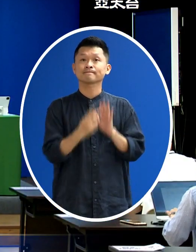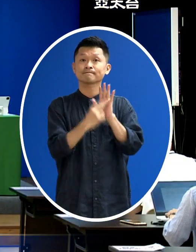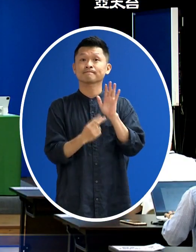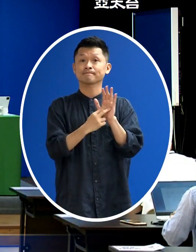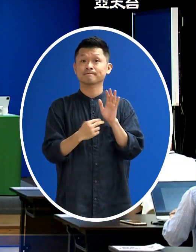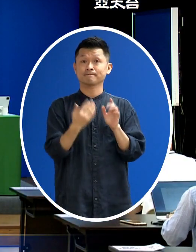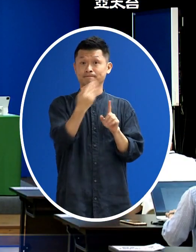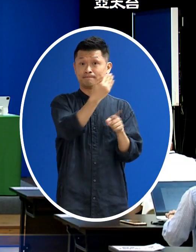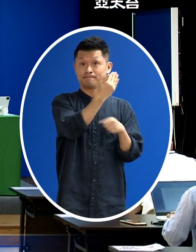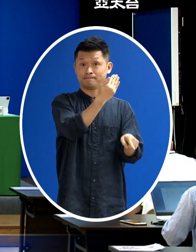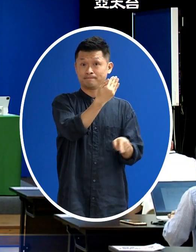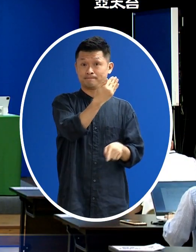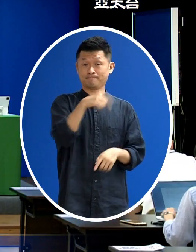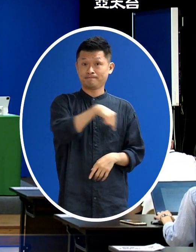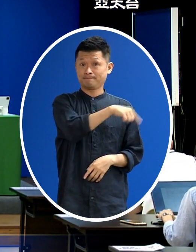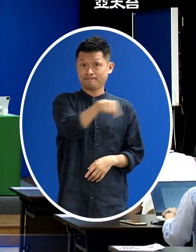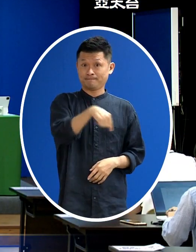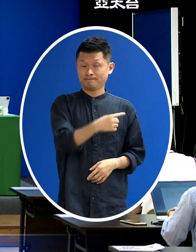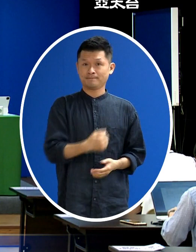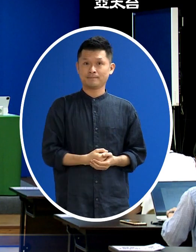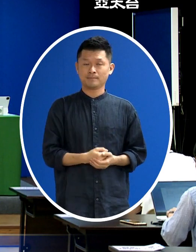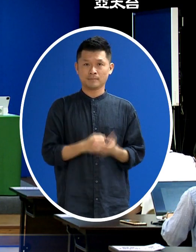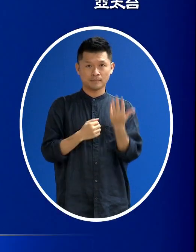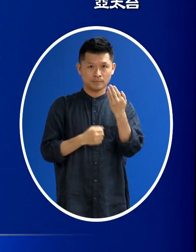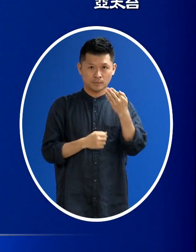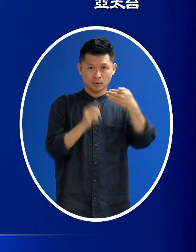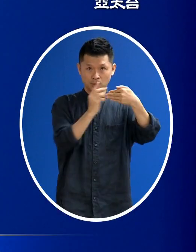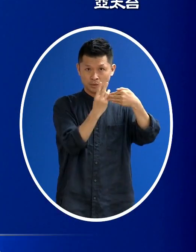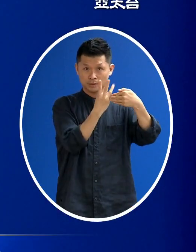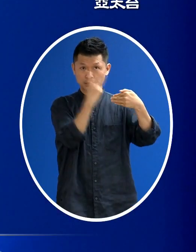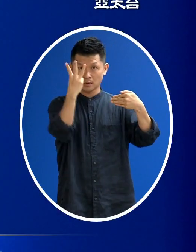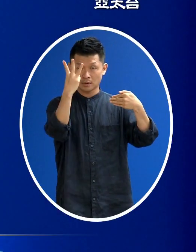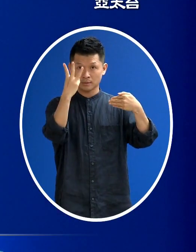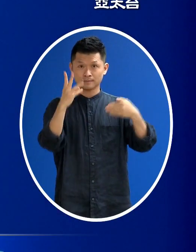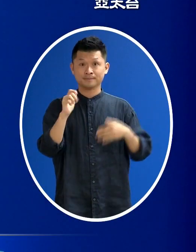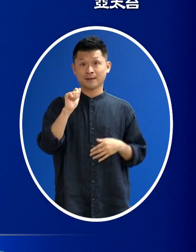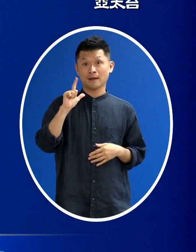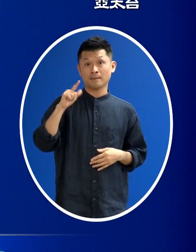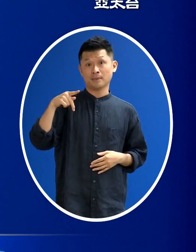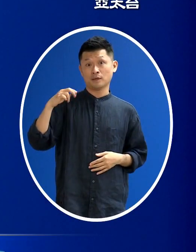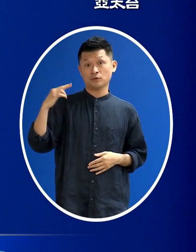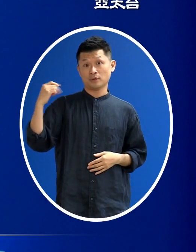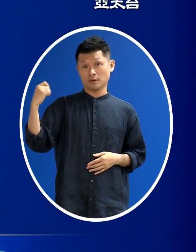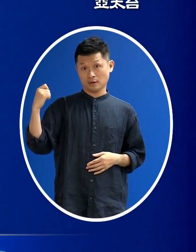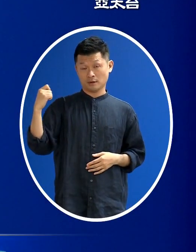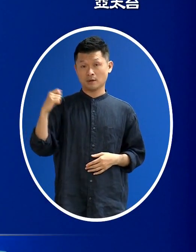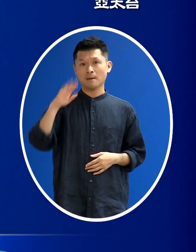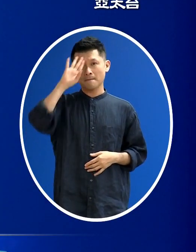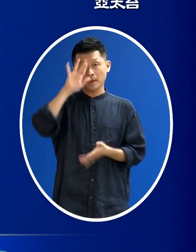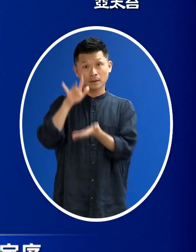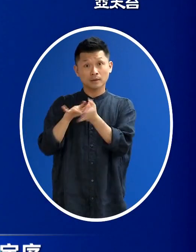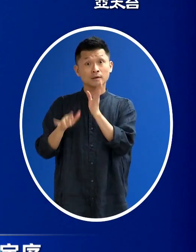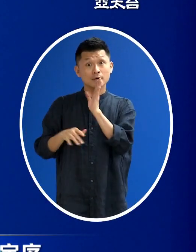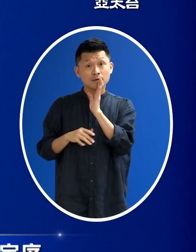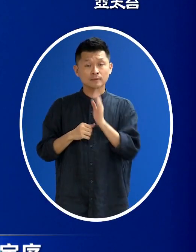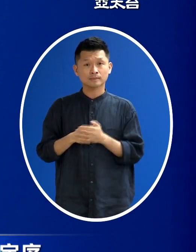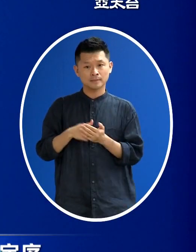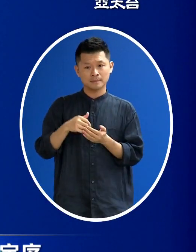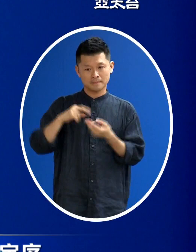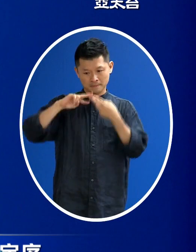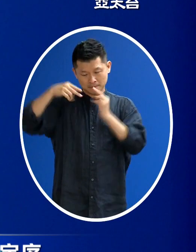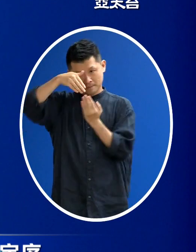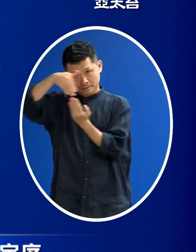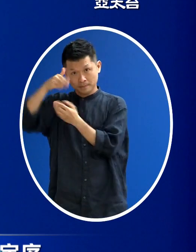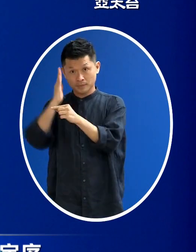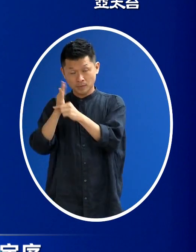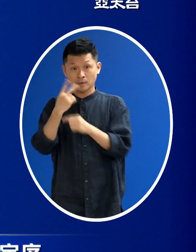9例，事实上除了有3例是 Alpha 变异株之外，那有1例在定序中，另外5例的 CT